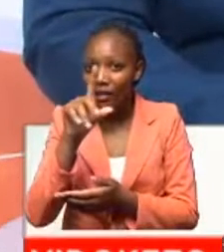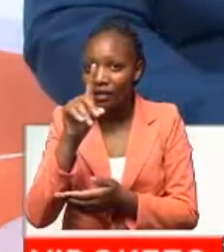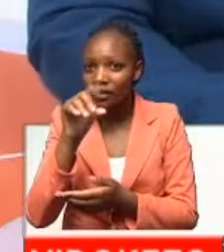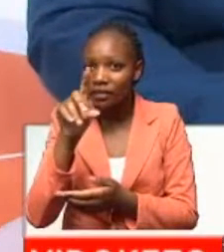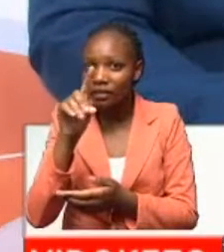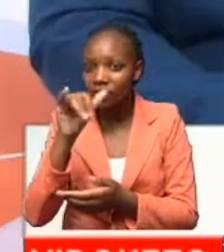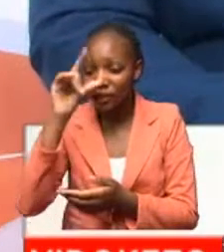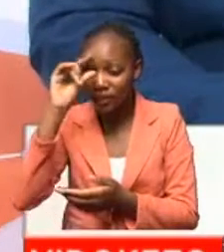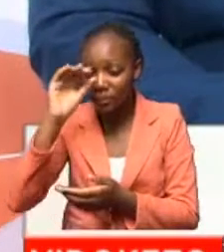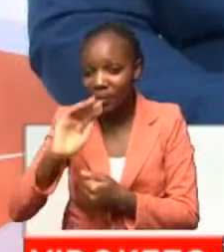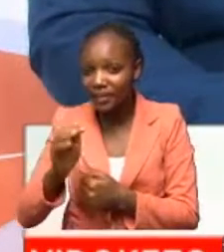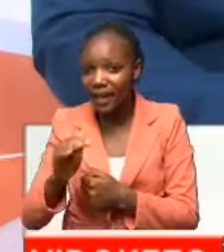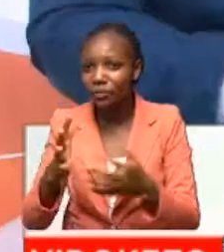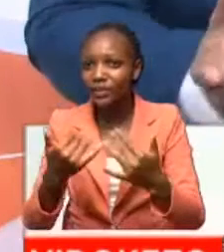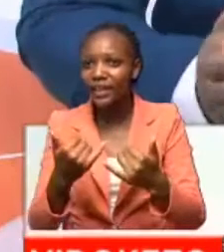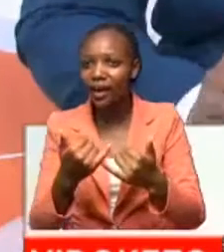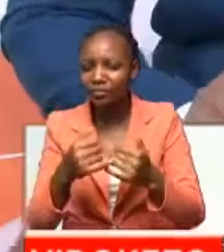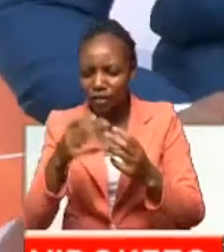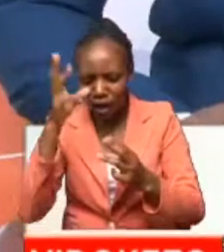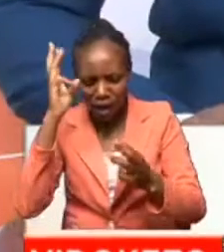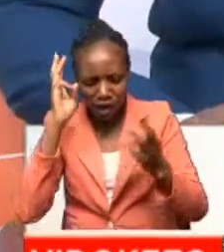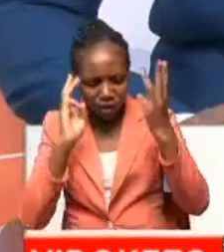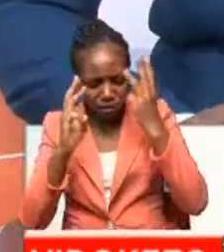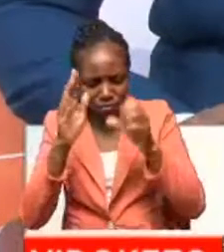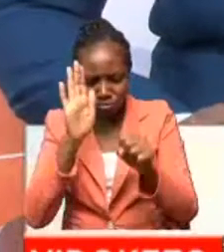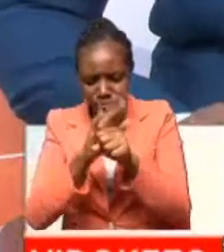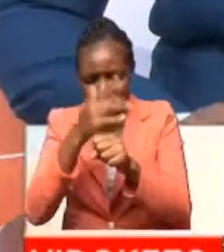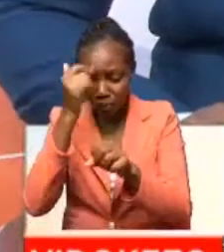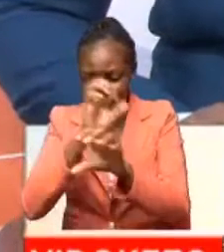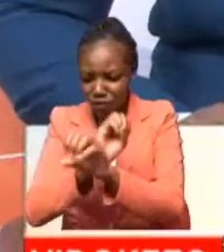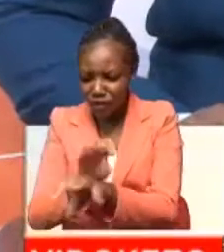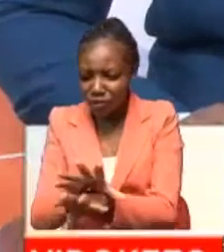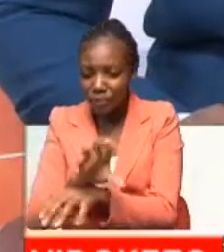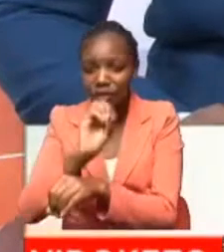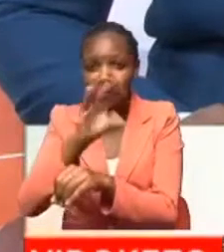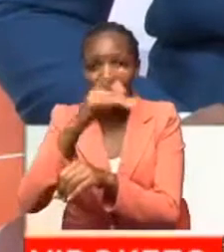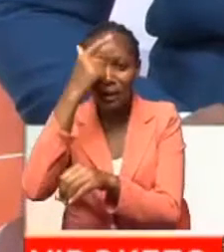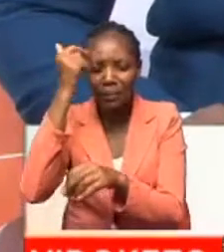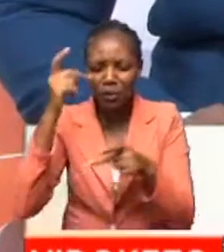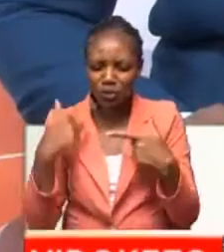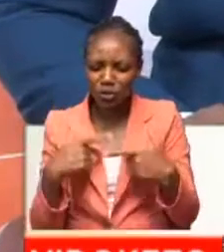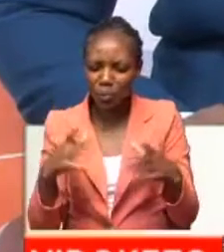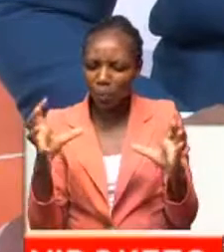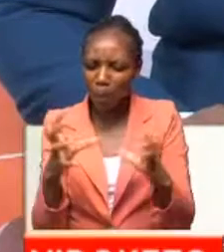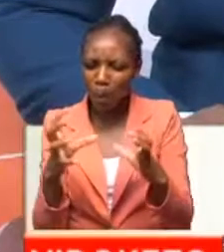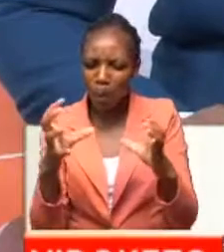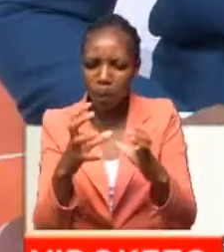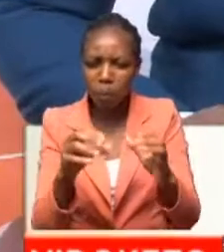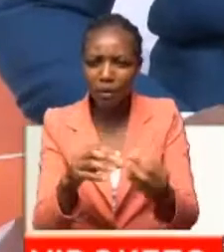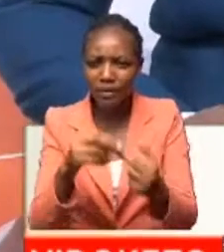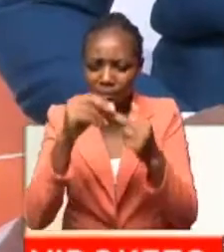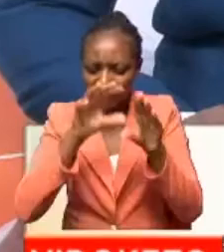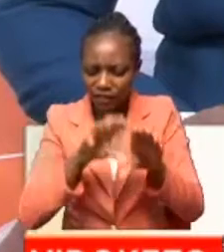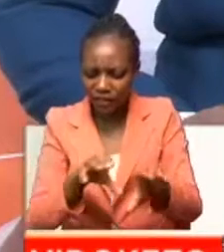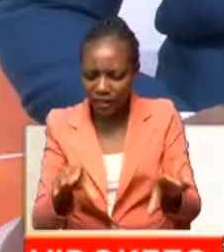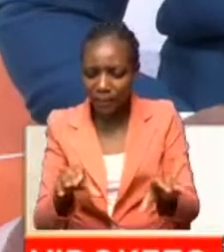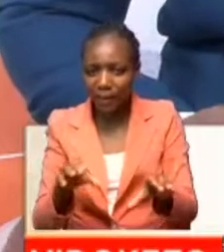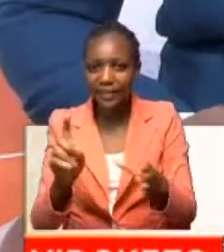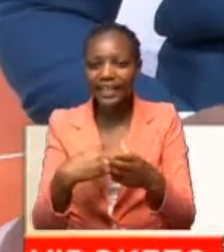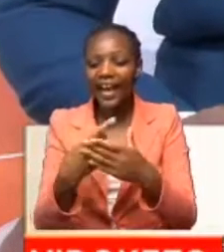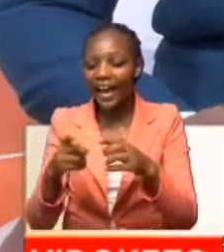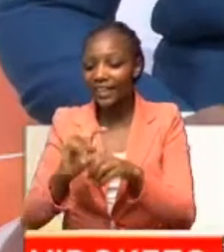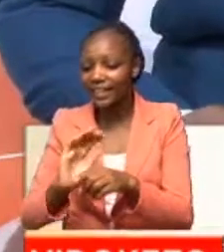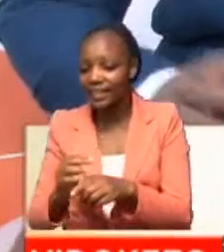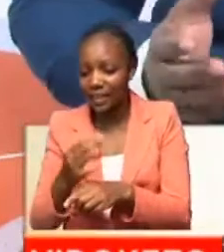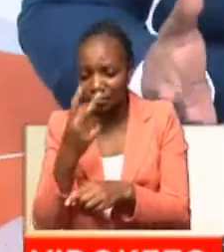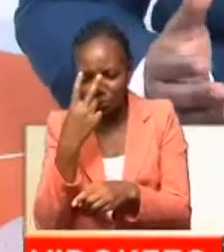kaunti ya Mombasa, wanahofia kusambaa kwa virusi vya corona kutokana na msongamano wa watu haswa kwenye soko la eneo hilo, huku kaunti hiyo